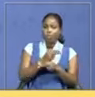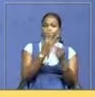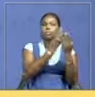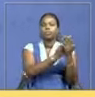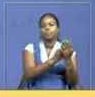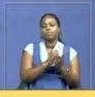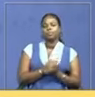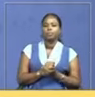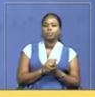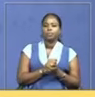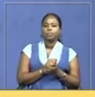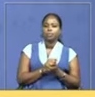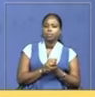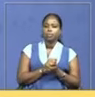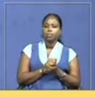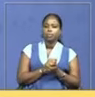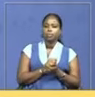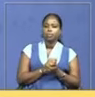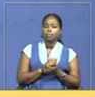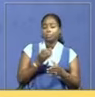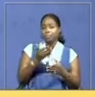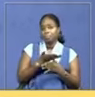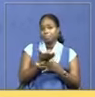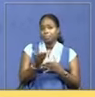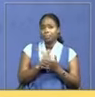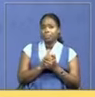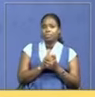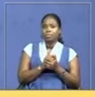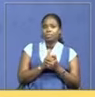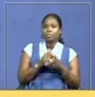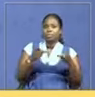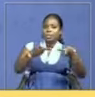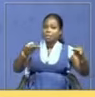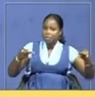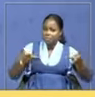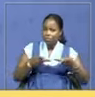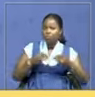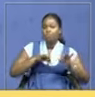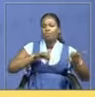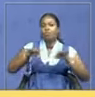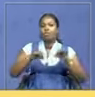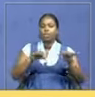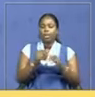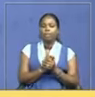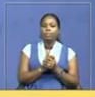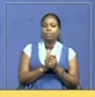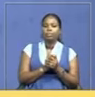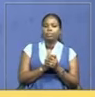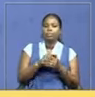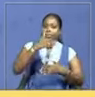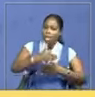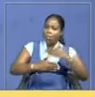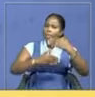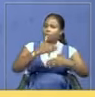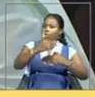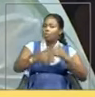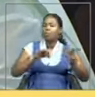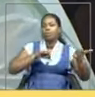carcéral à institué des plateformes dématérialisées et fonctionnelles et améliorer le